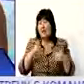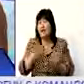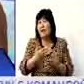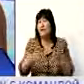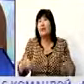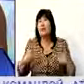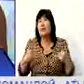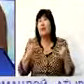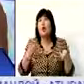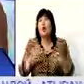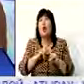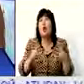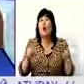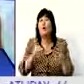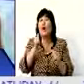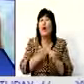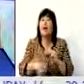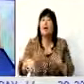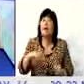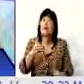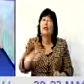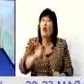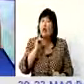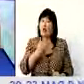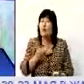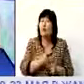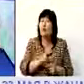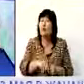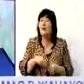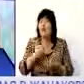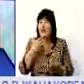приветствия, его особенности в каждом регионе. Для молодежи это очень занятно и полезно.